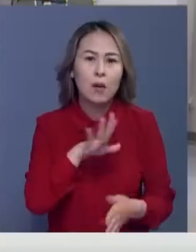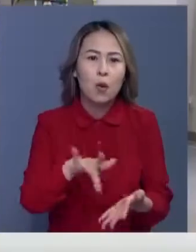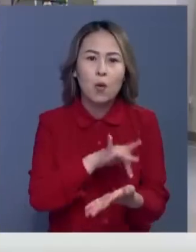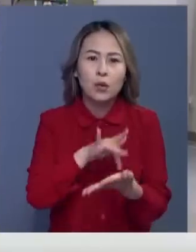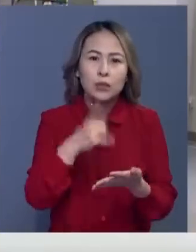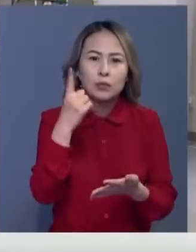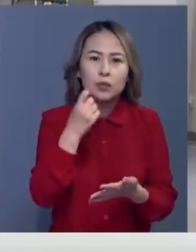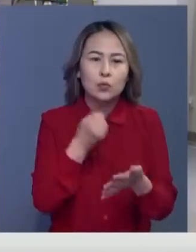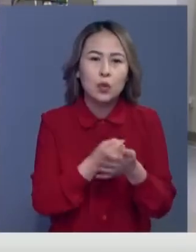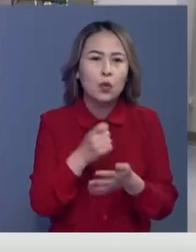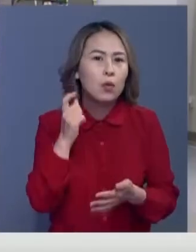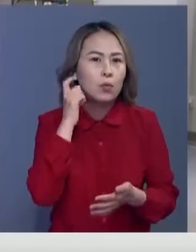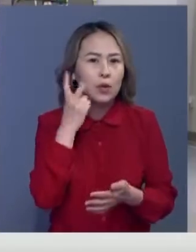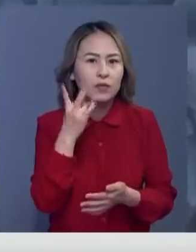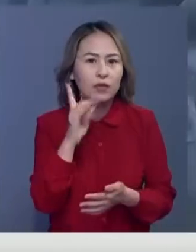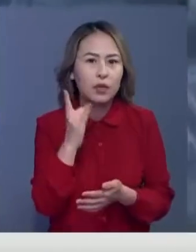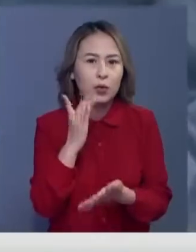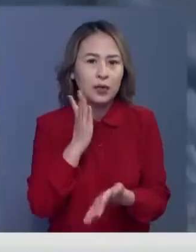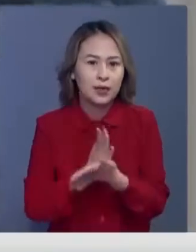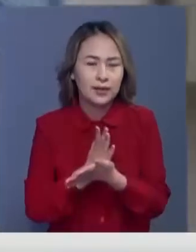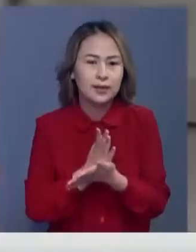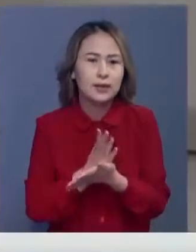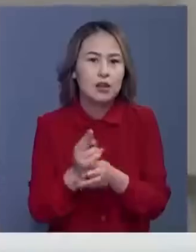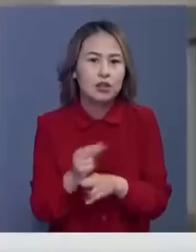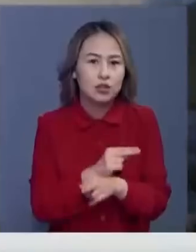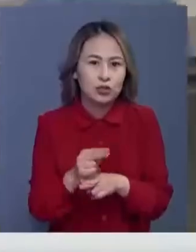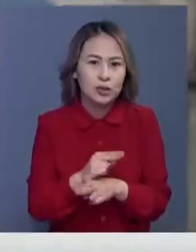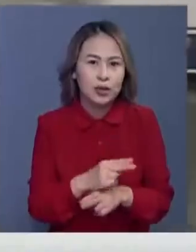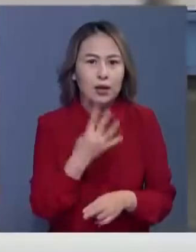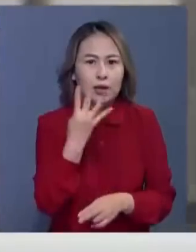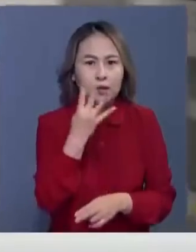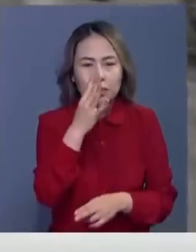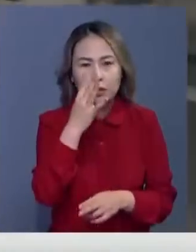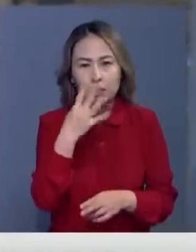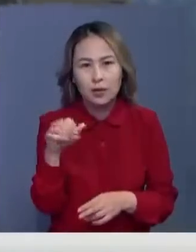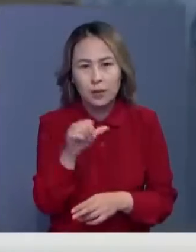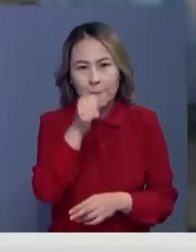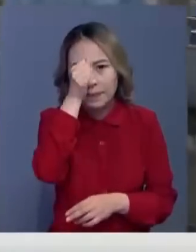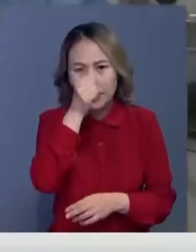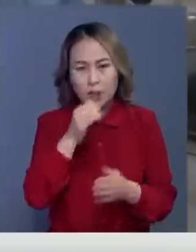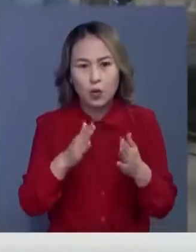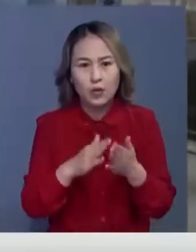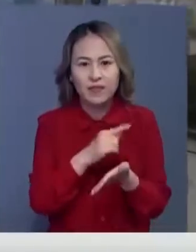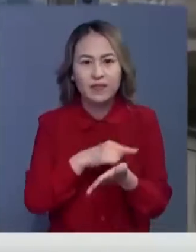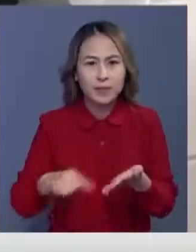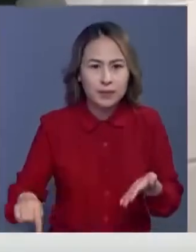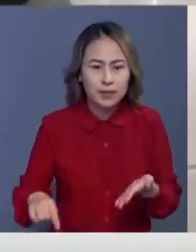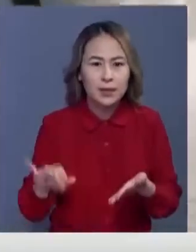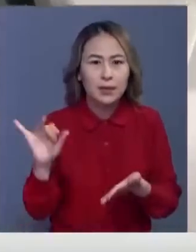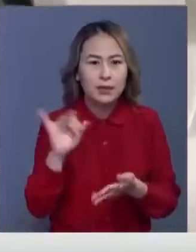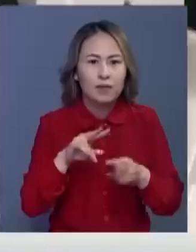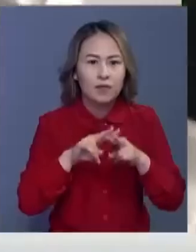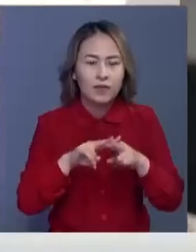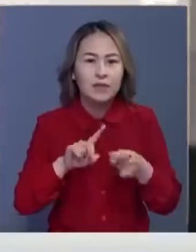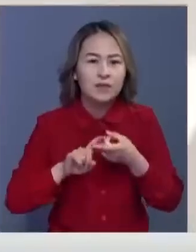қалада бір жасқа дейінгі екі нәресте ем алып жатыр. Бірі 4,5 айлық бала үйіне шығарылды. Сонымен қатар елордада